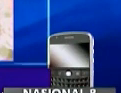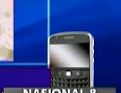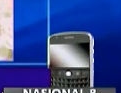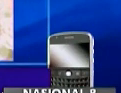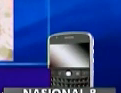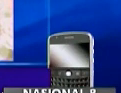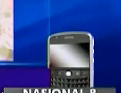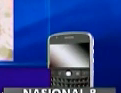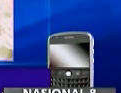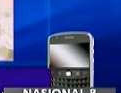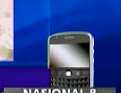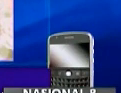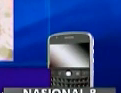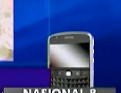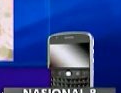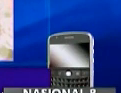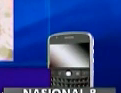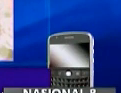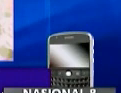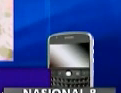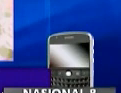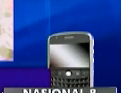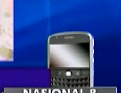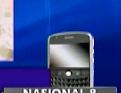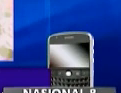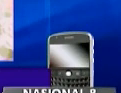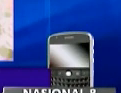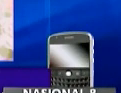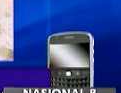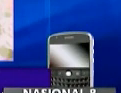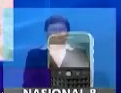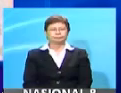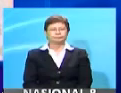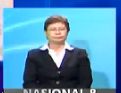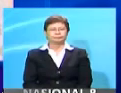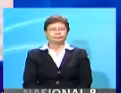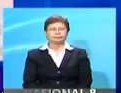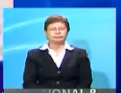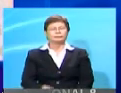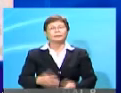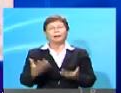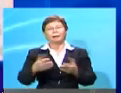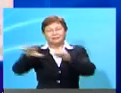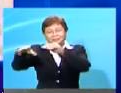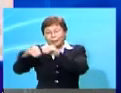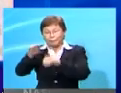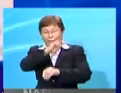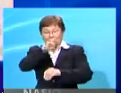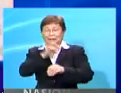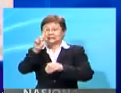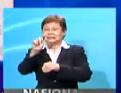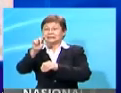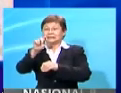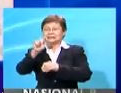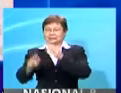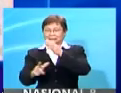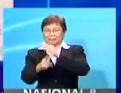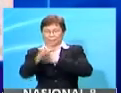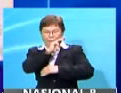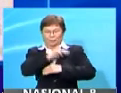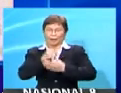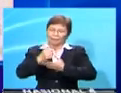dengan tambahan menteri yang diberikan itu dapat membantu membahagikan masa dan membahagikan